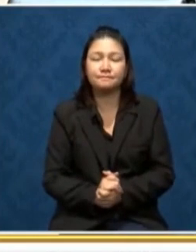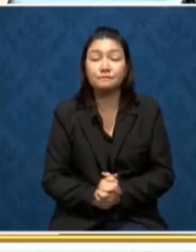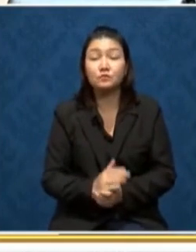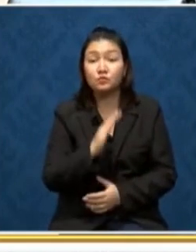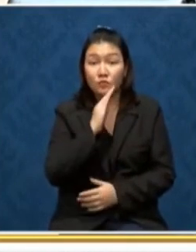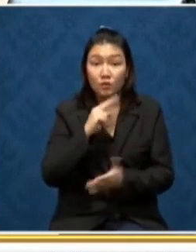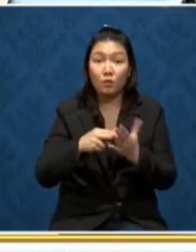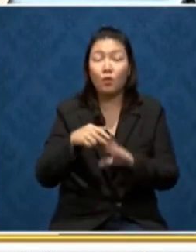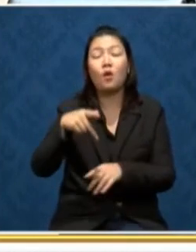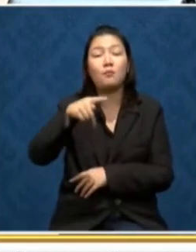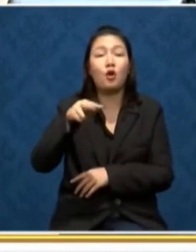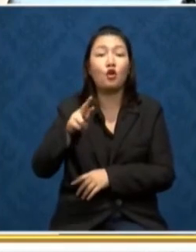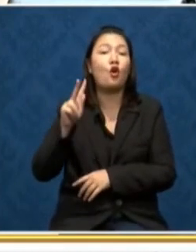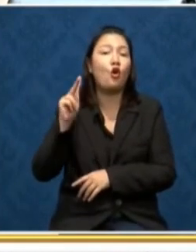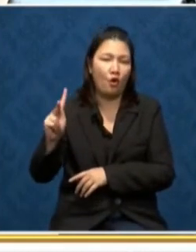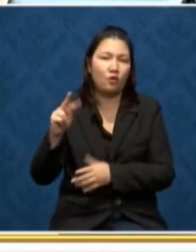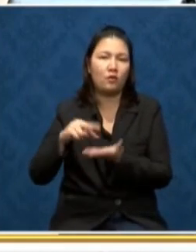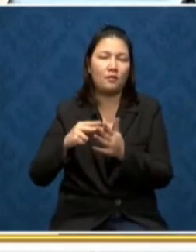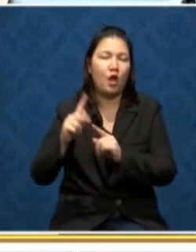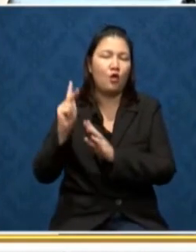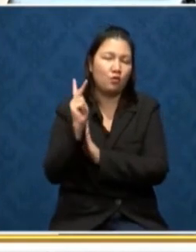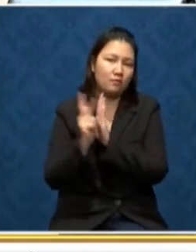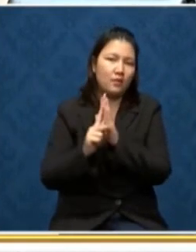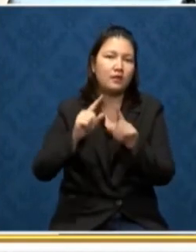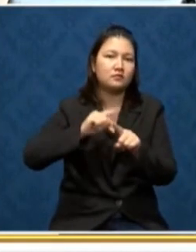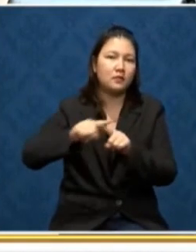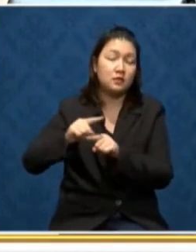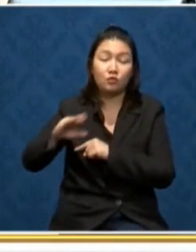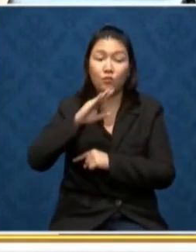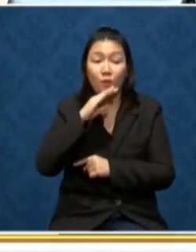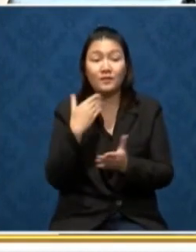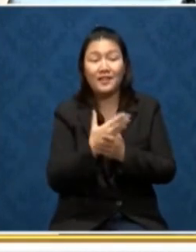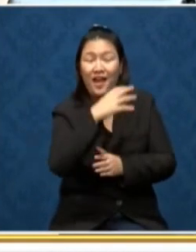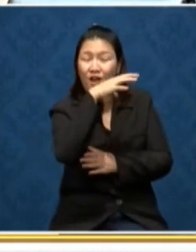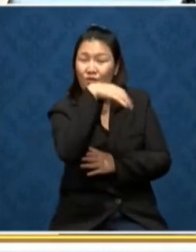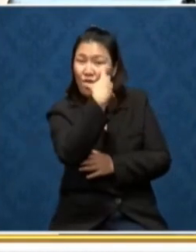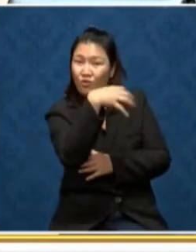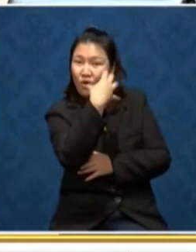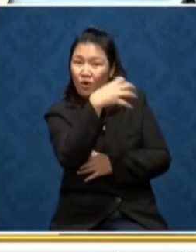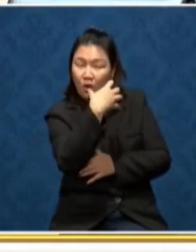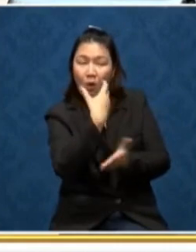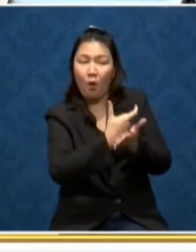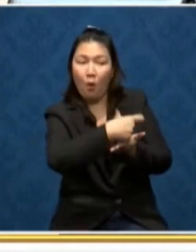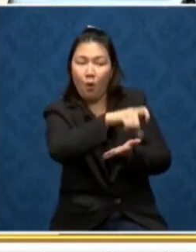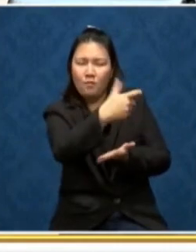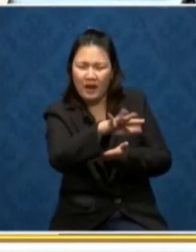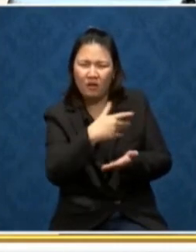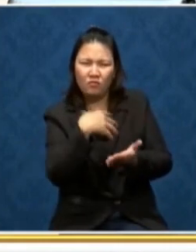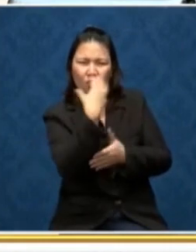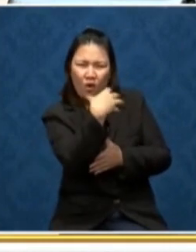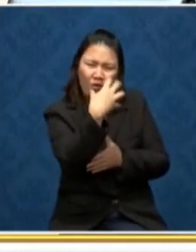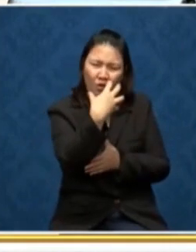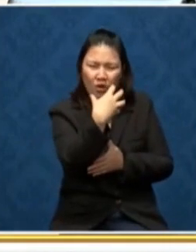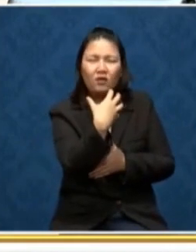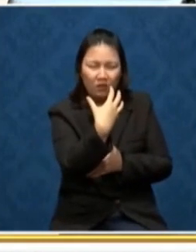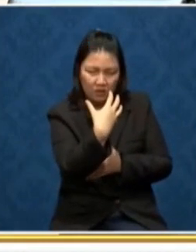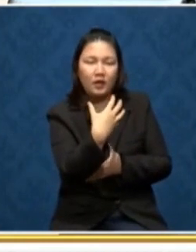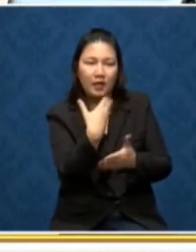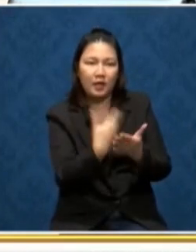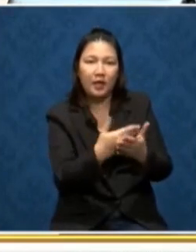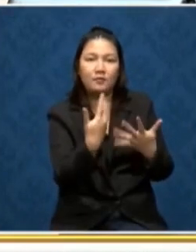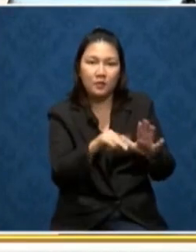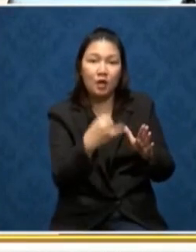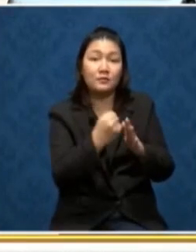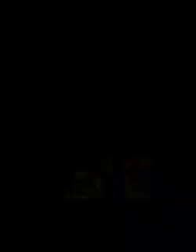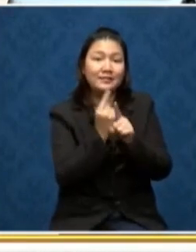บที่เสียไปจากการถูกฎิอกลวงคือการรองทุก Leaveเป็มูลทานความผหทานชวง